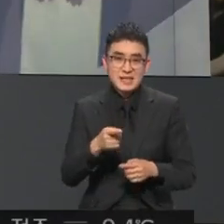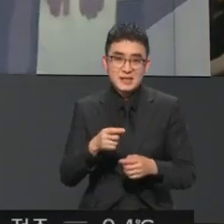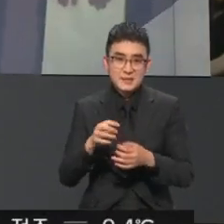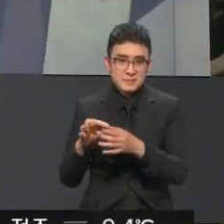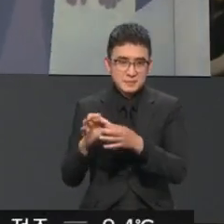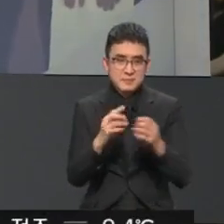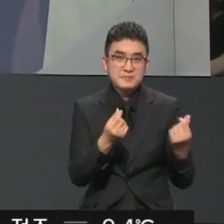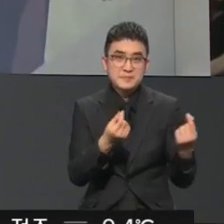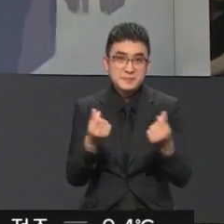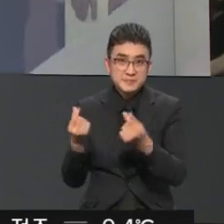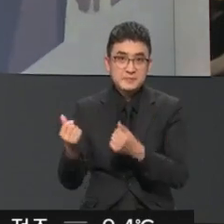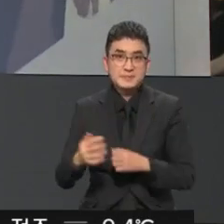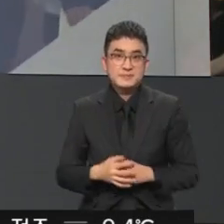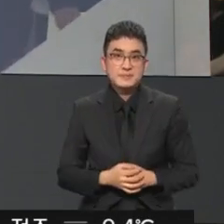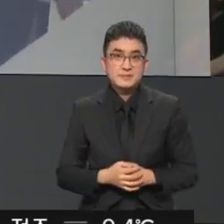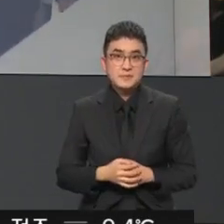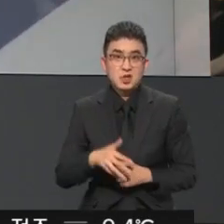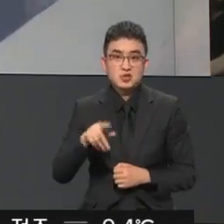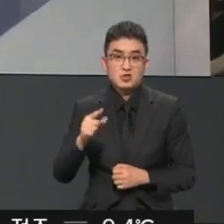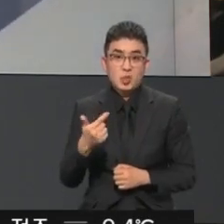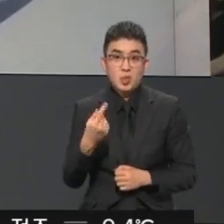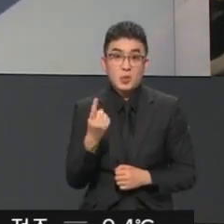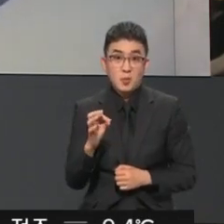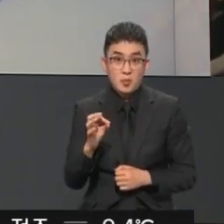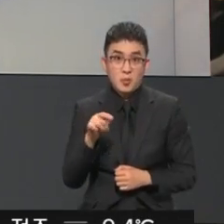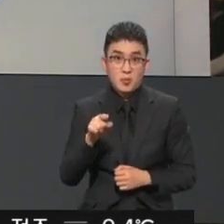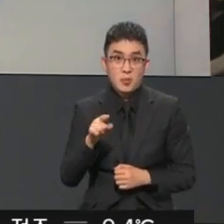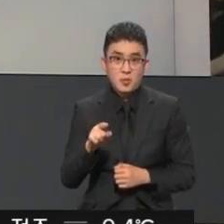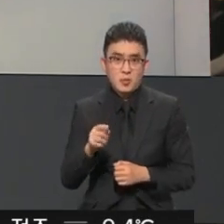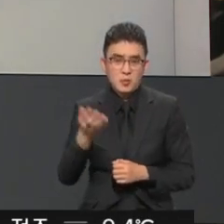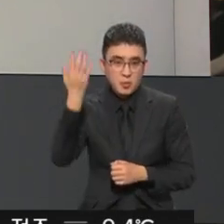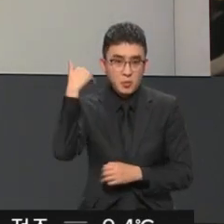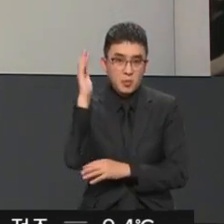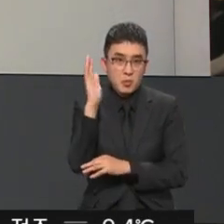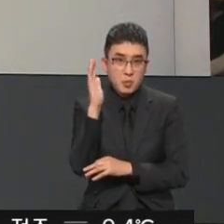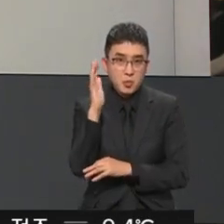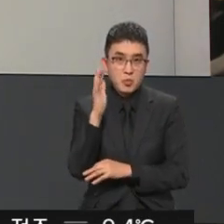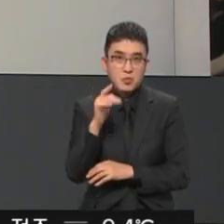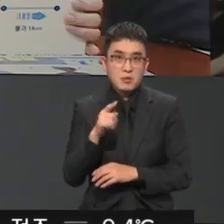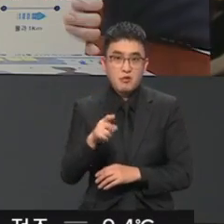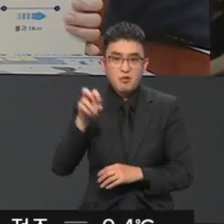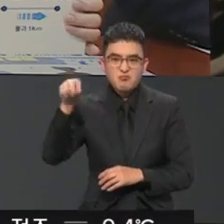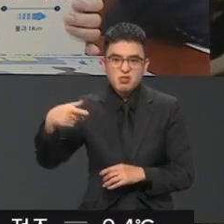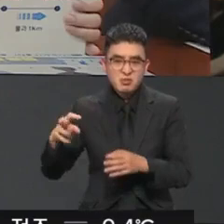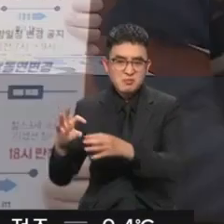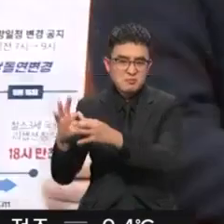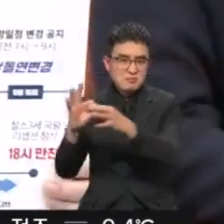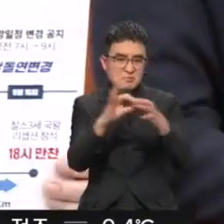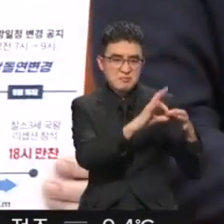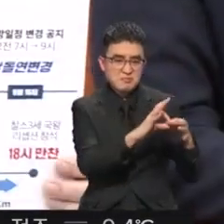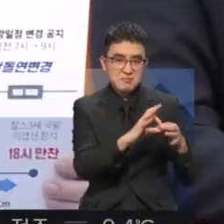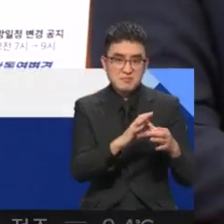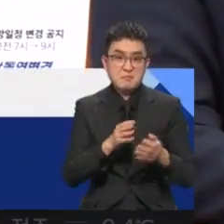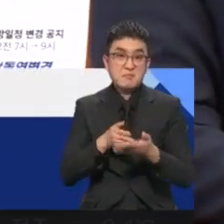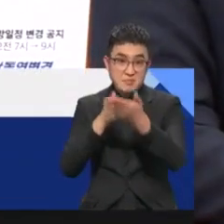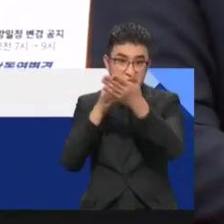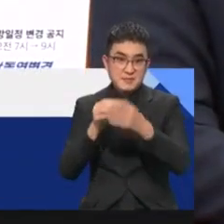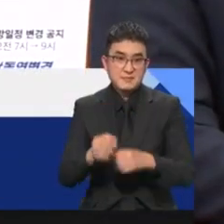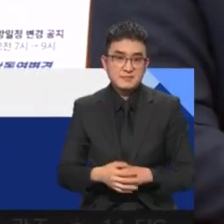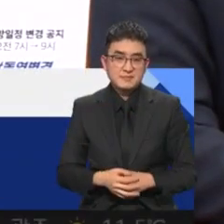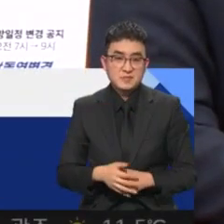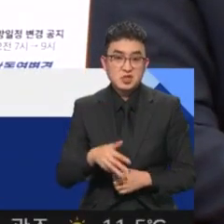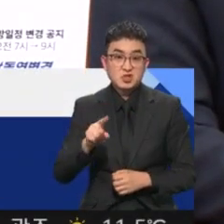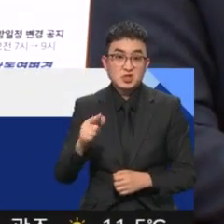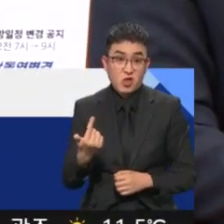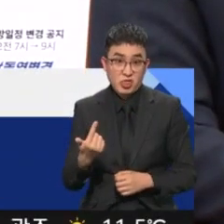천공의 다른 발언들까지 소환하면서 윤 대통령과의 연관성을 주장했습니다. 천공이 그 직후에